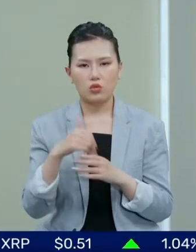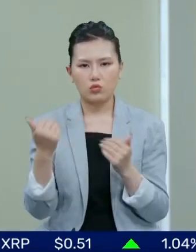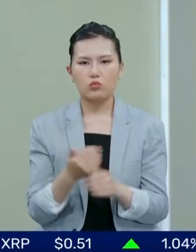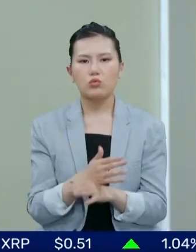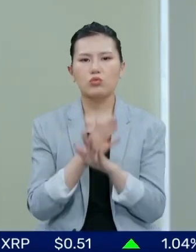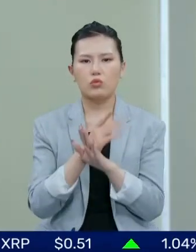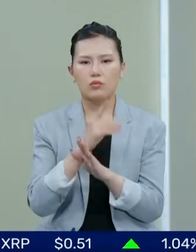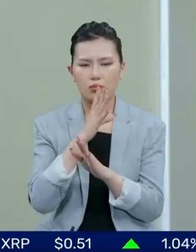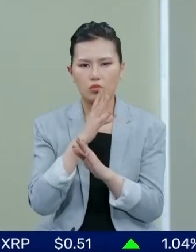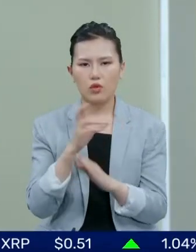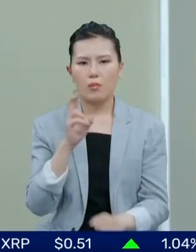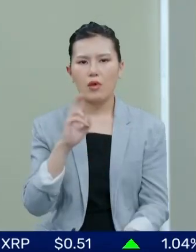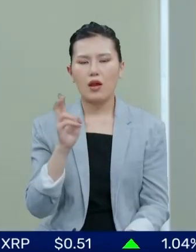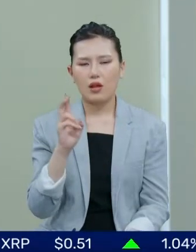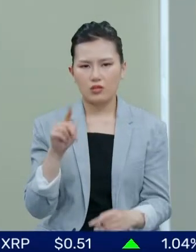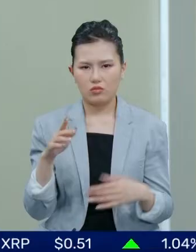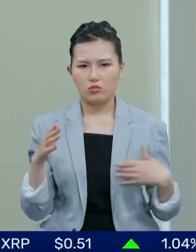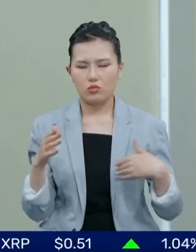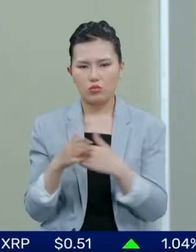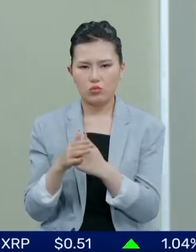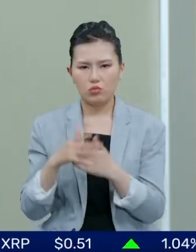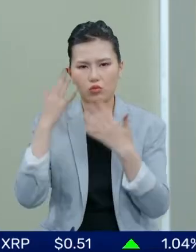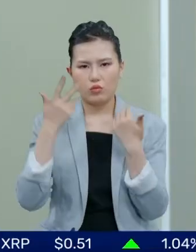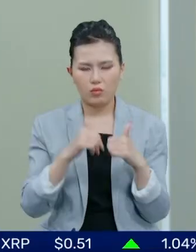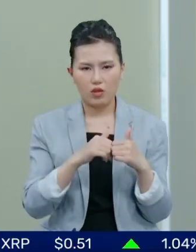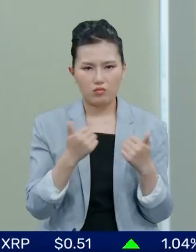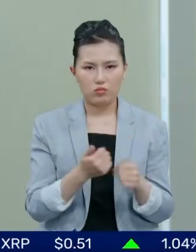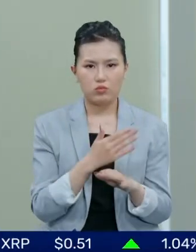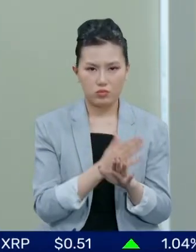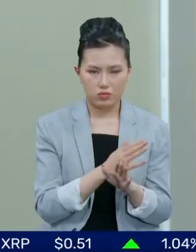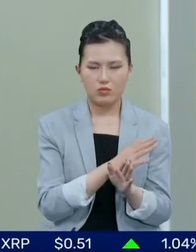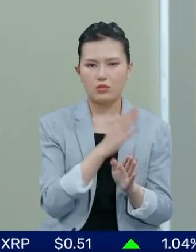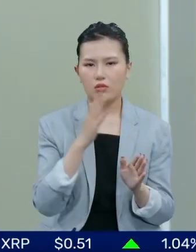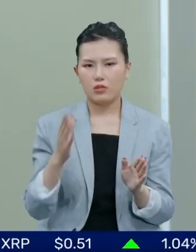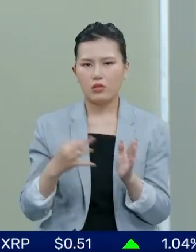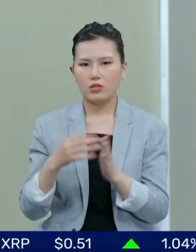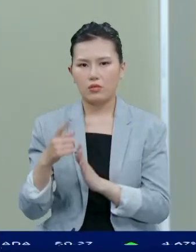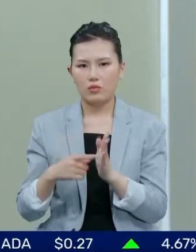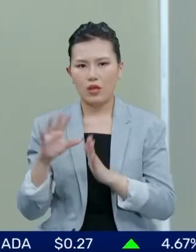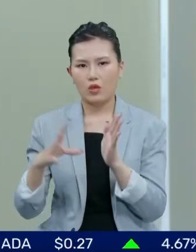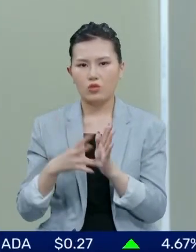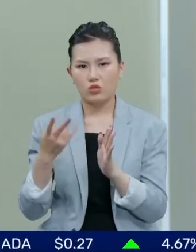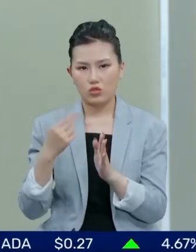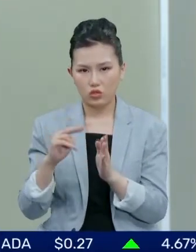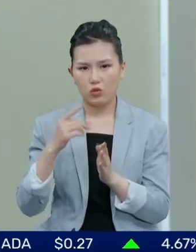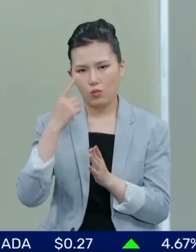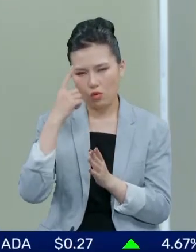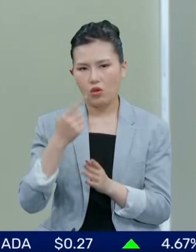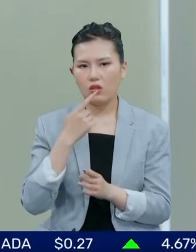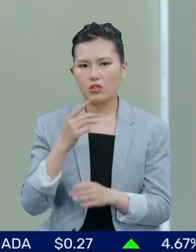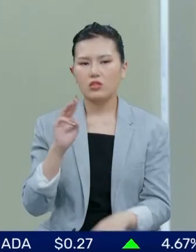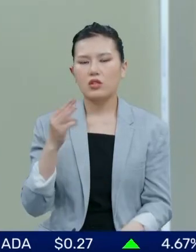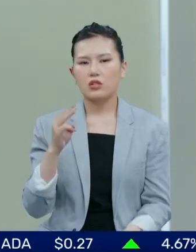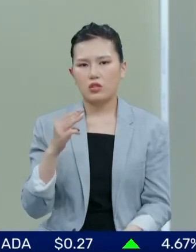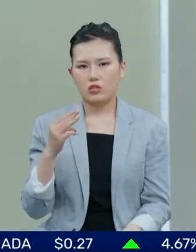Баасан гараг хүртэл зохион байгуулалтад ингийн үндсэндээ дуусна. За 8 сарын 19-нд Монгол хэлний шалгалтаа өгөөд одоо бол эсэлтийн